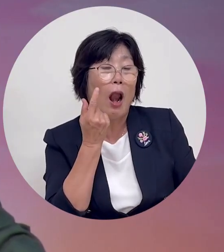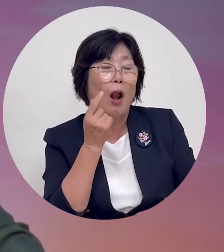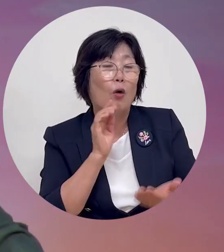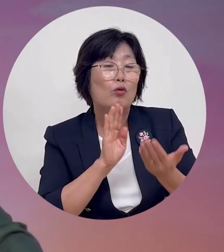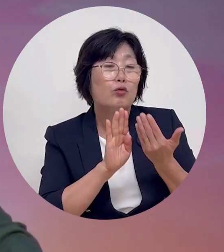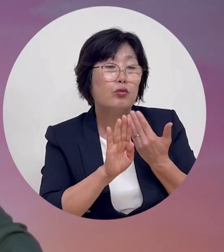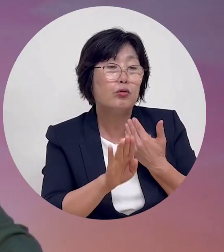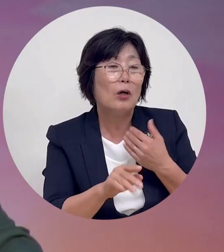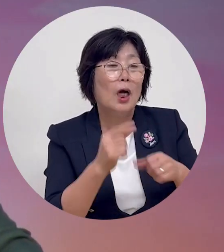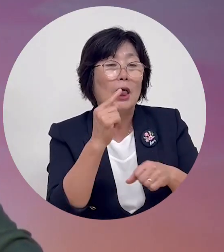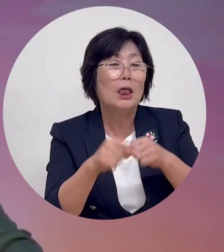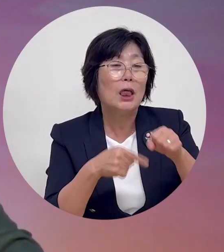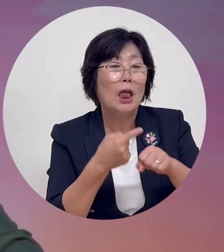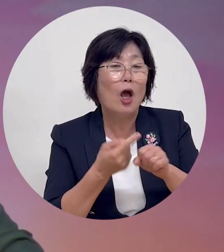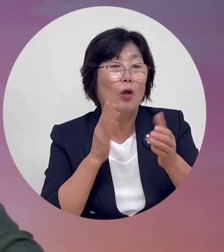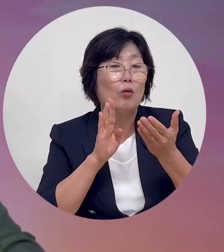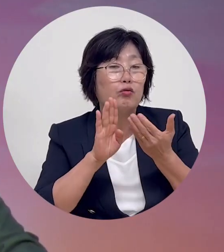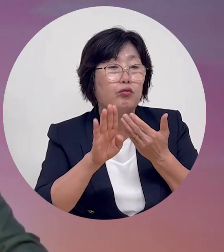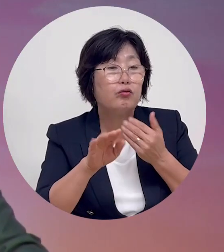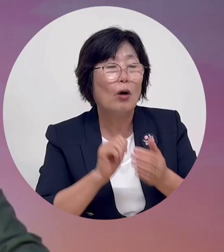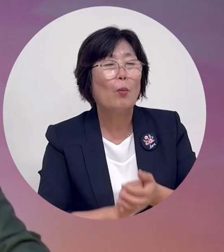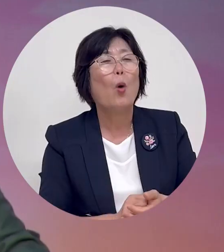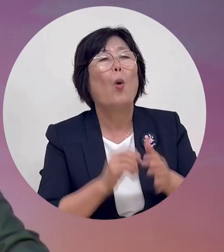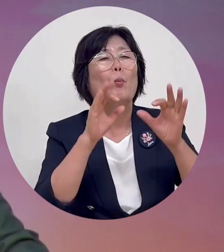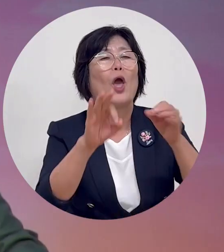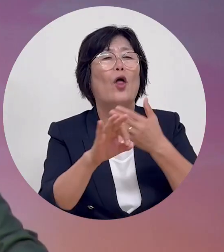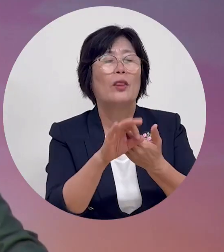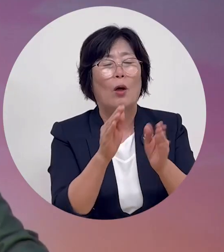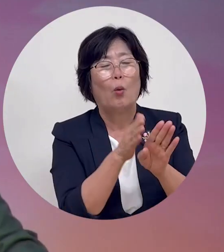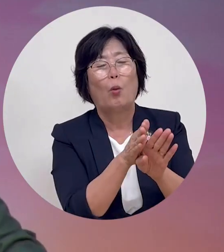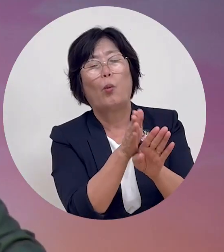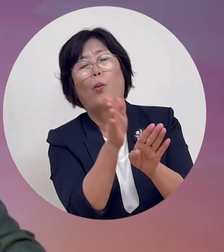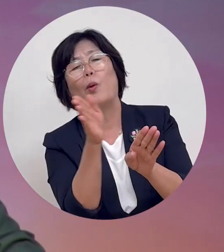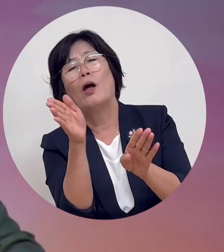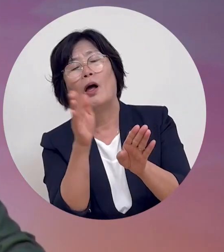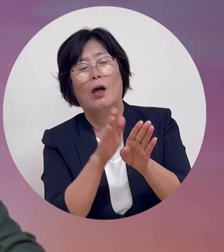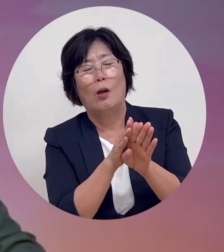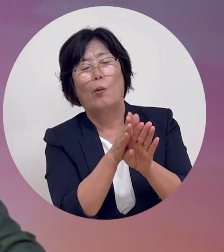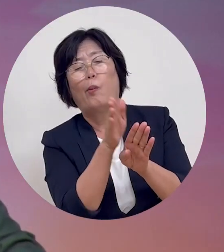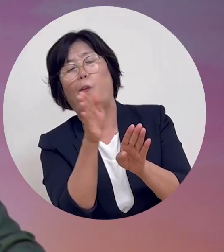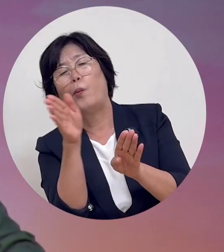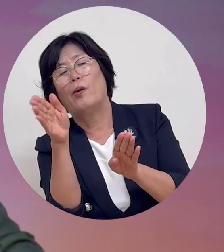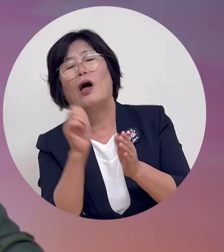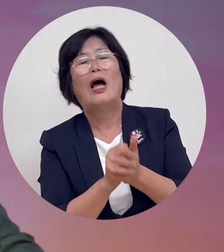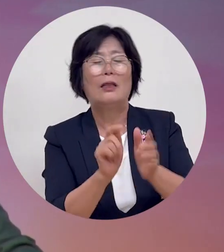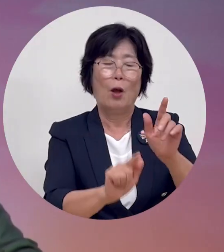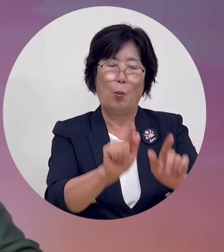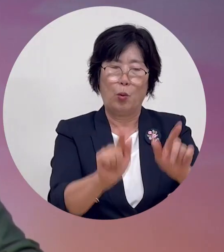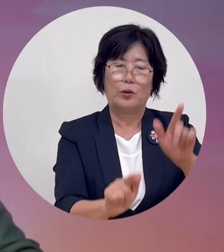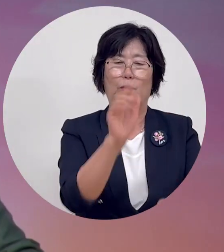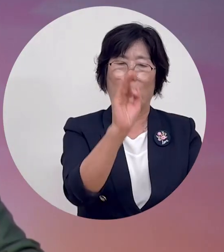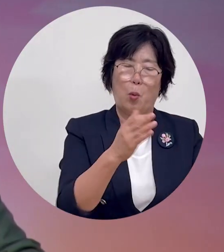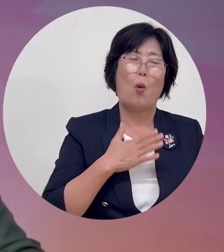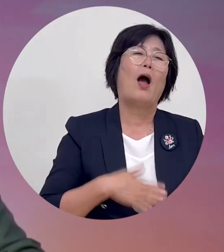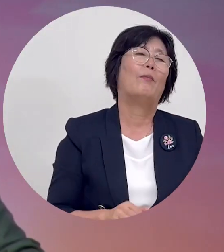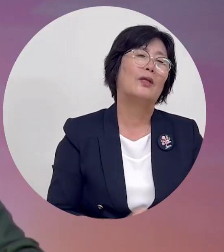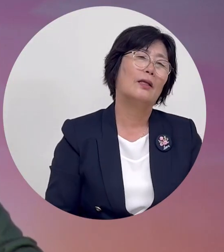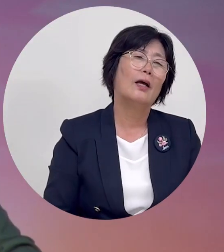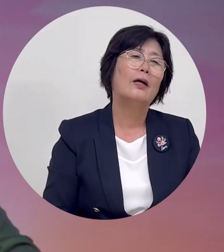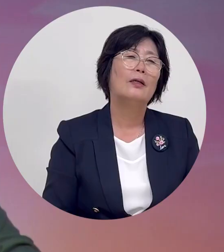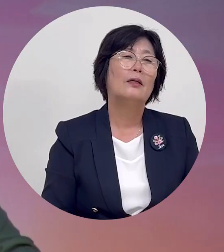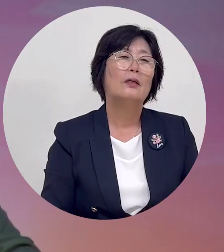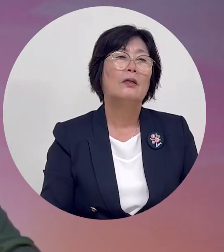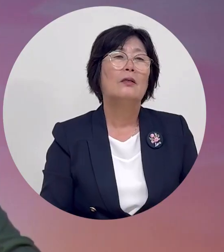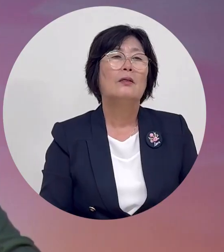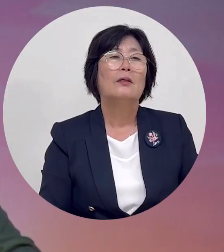1년만 지나도 변질되고 그 정도에서 벗어나는 것들이 대다수예요.